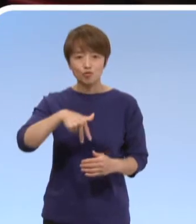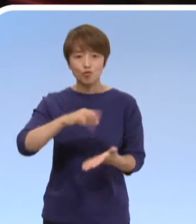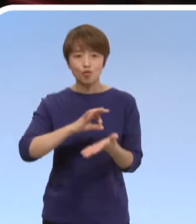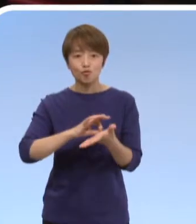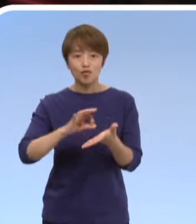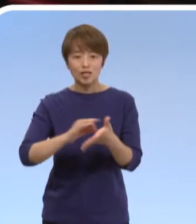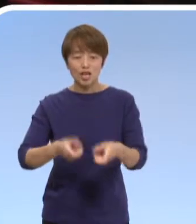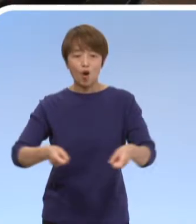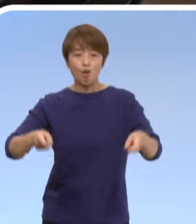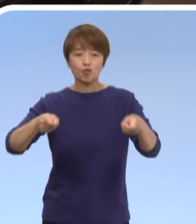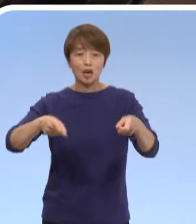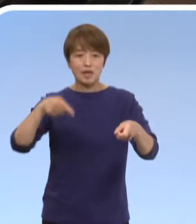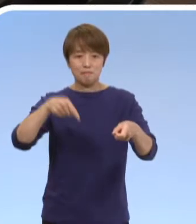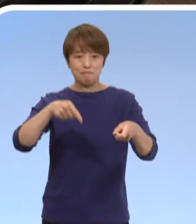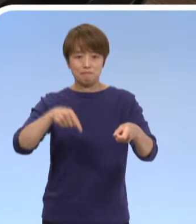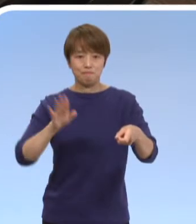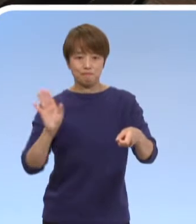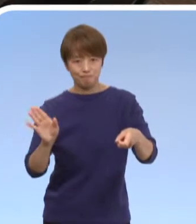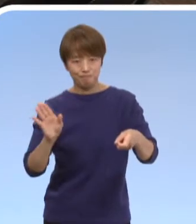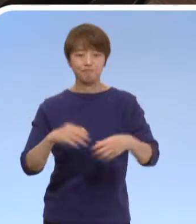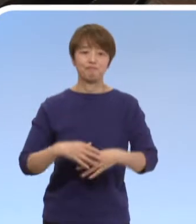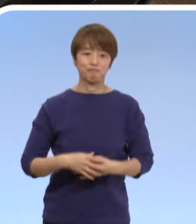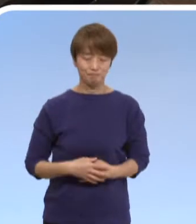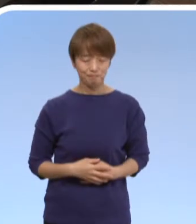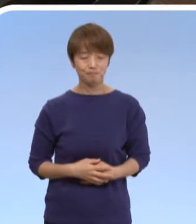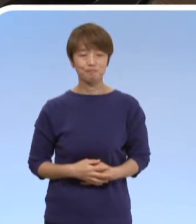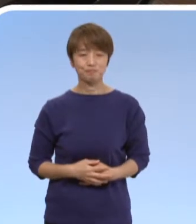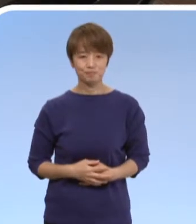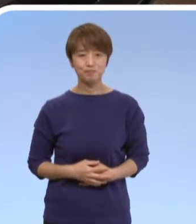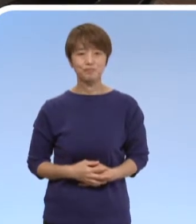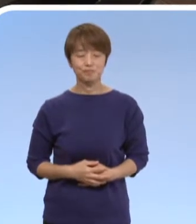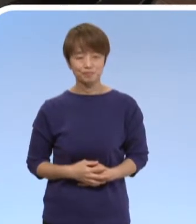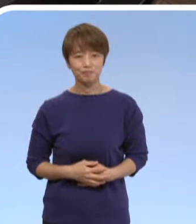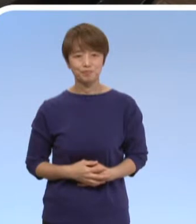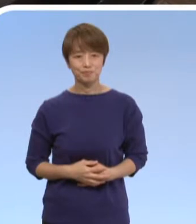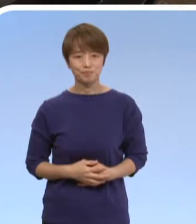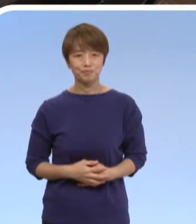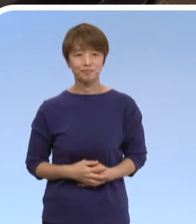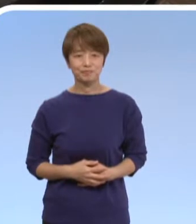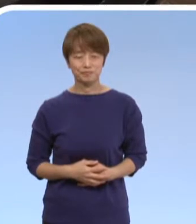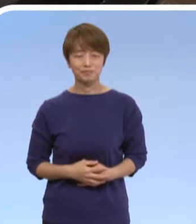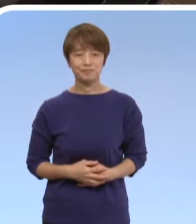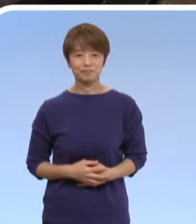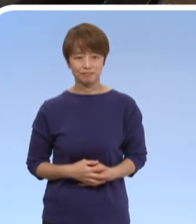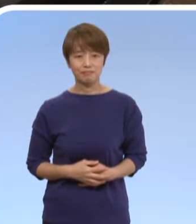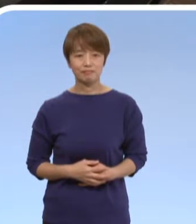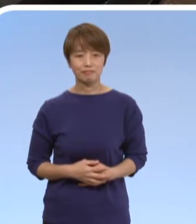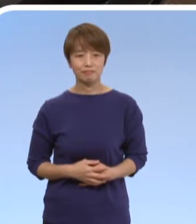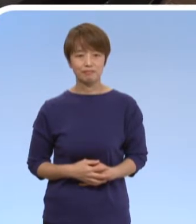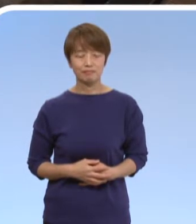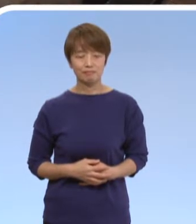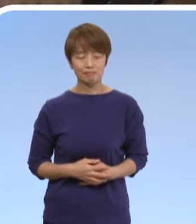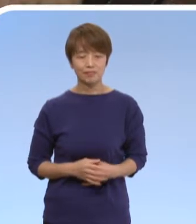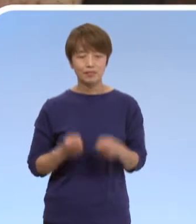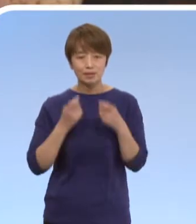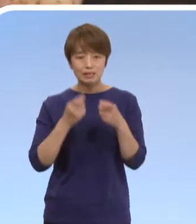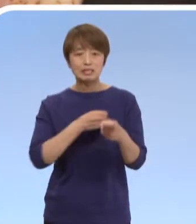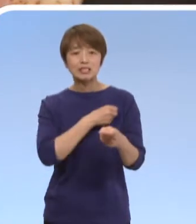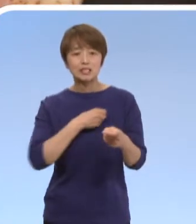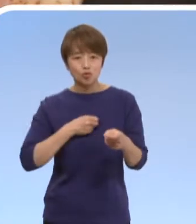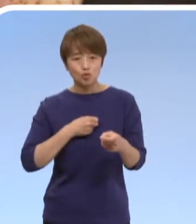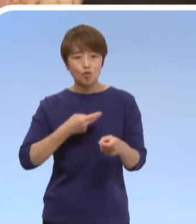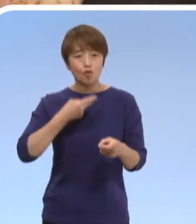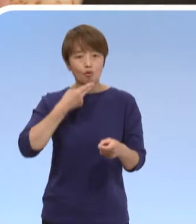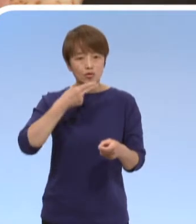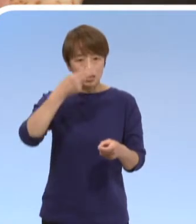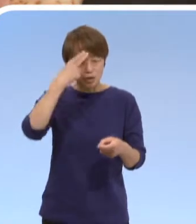粕を使いました大吟醸酒粕仕立ての春夏秋冬ボタン鍋となっております。ボタンとお酒って相